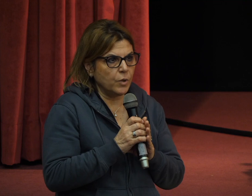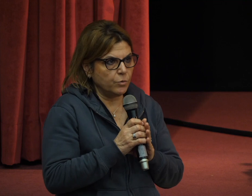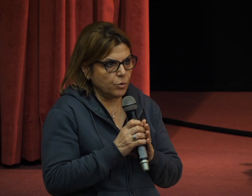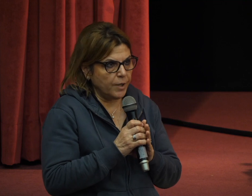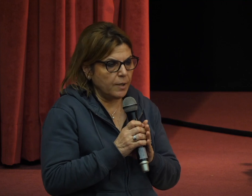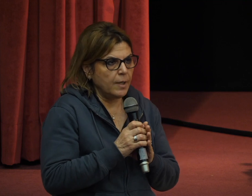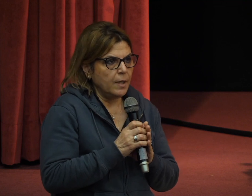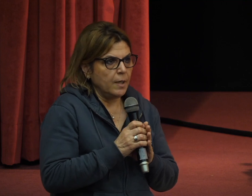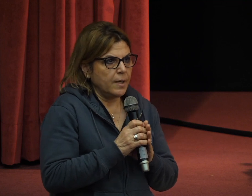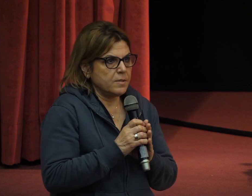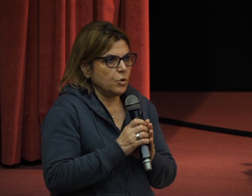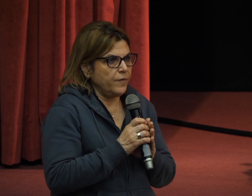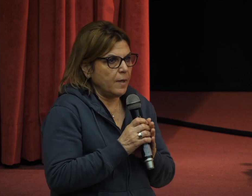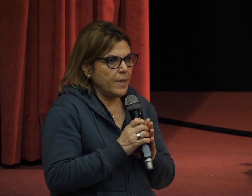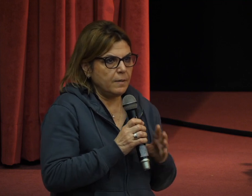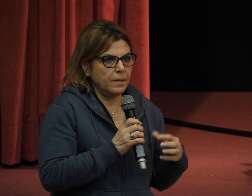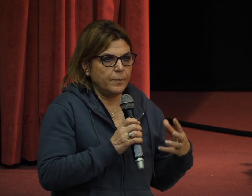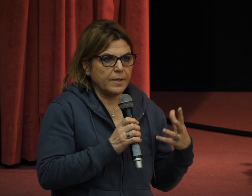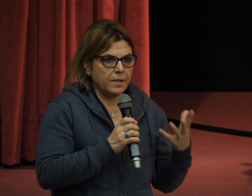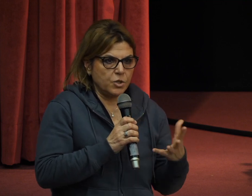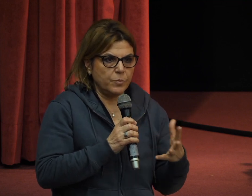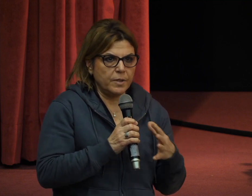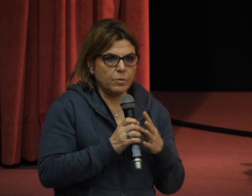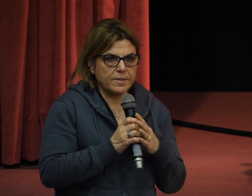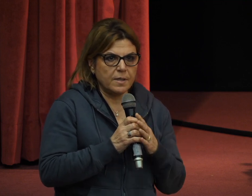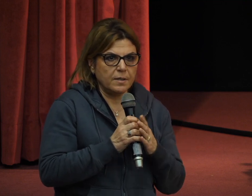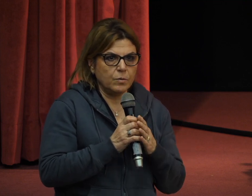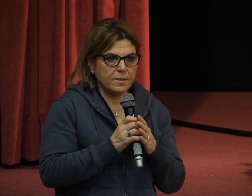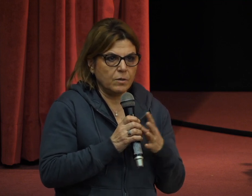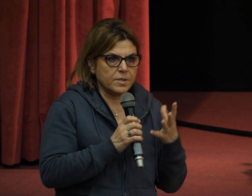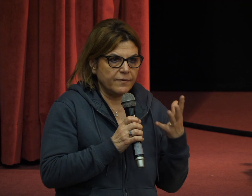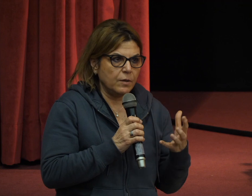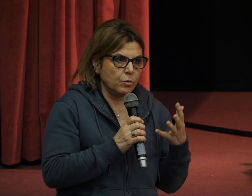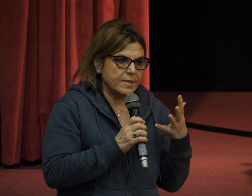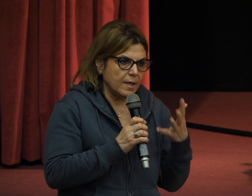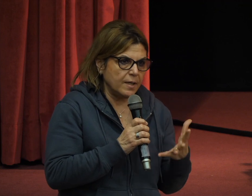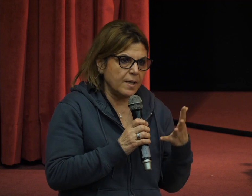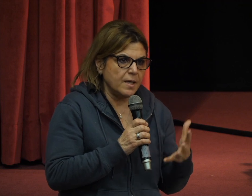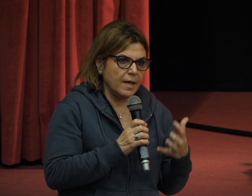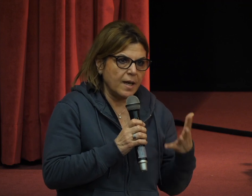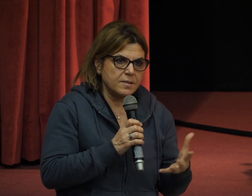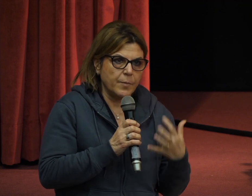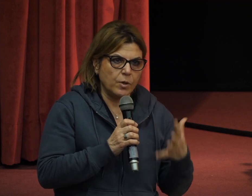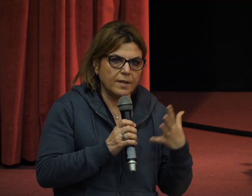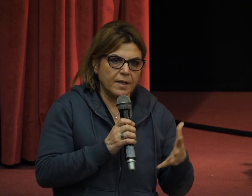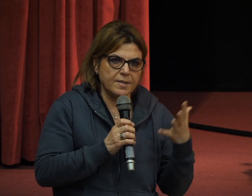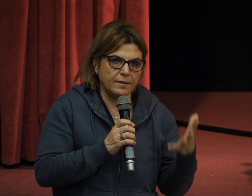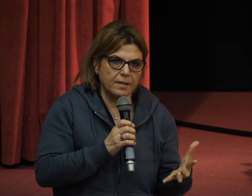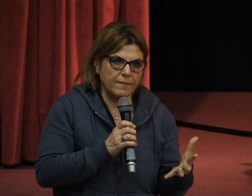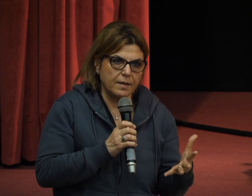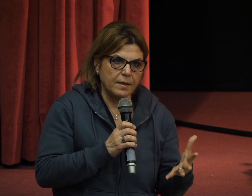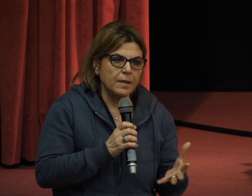gli educatori che sono veramente partecipi di questa di questa cosa fanno questa catechesi ai ragazzi ma è una